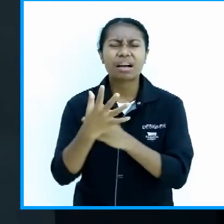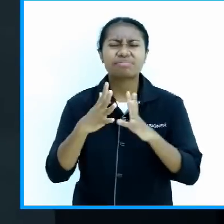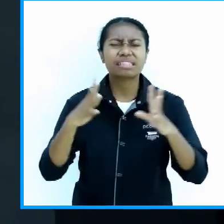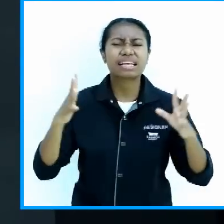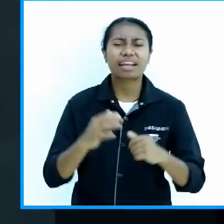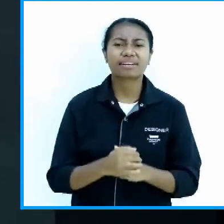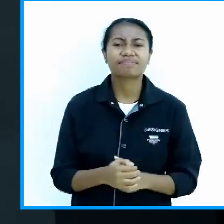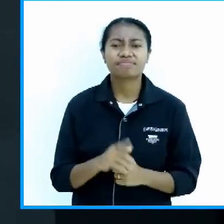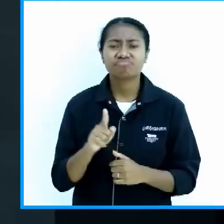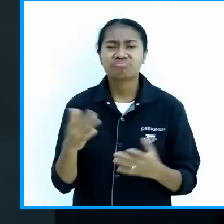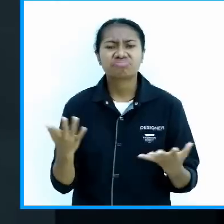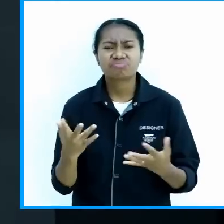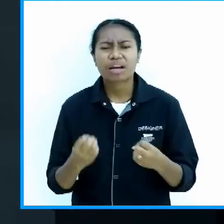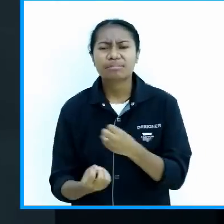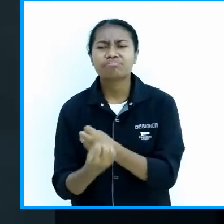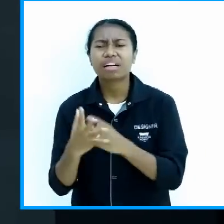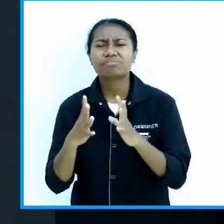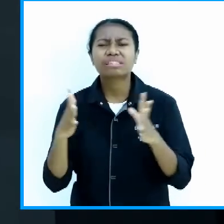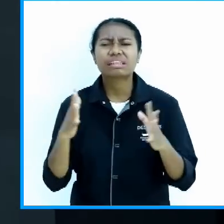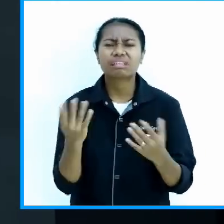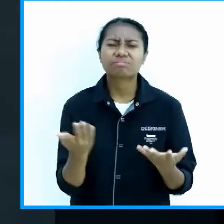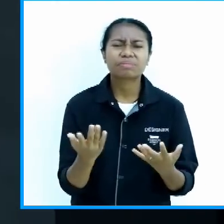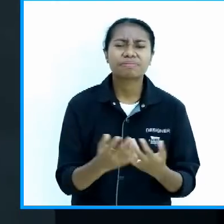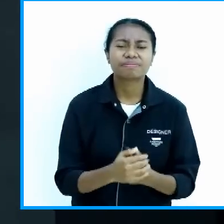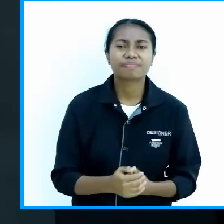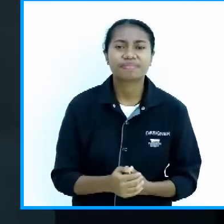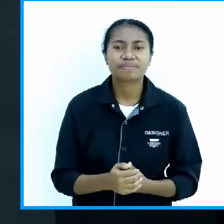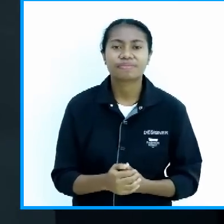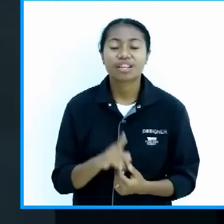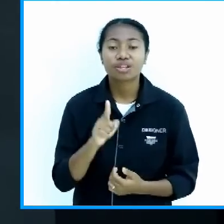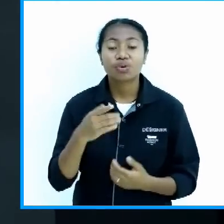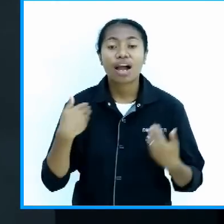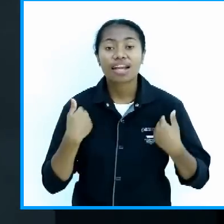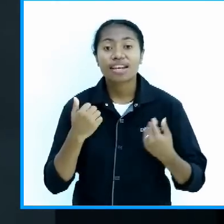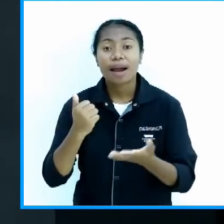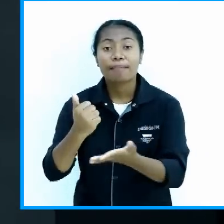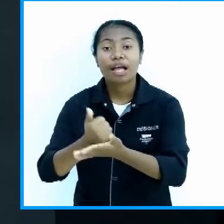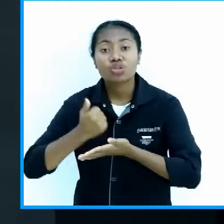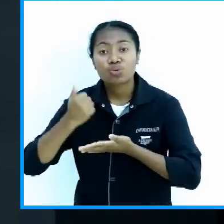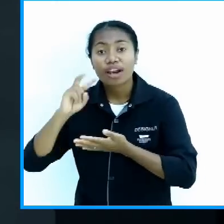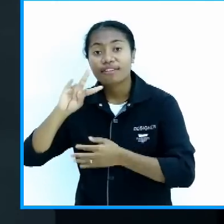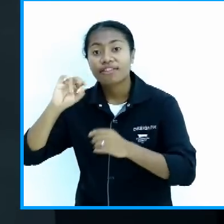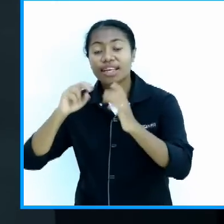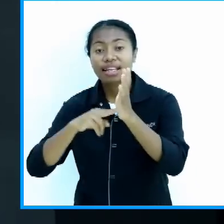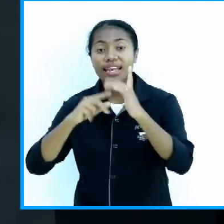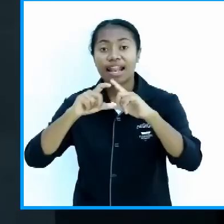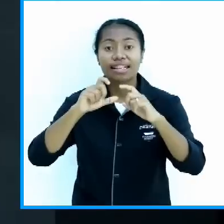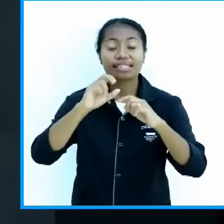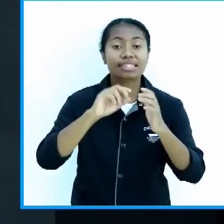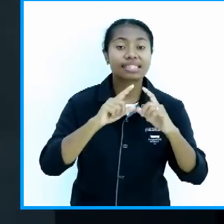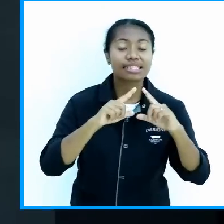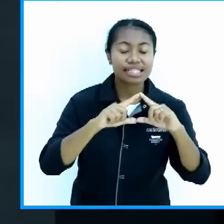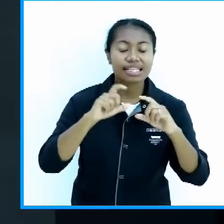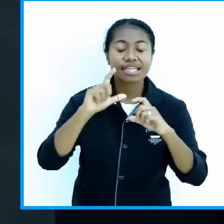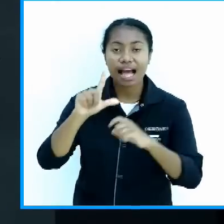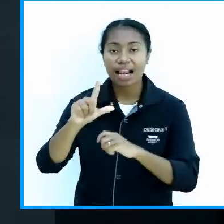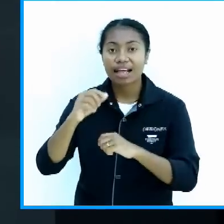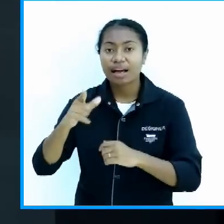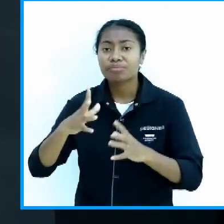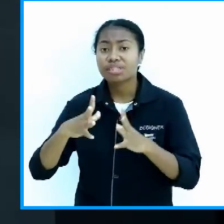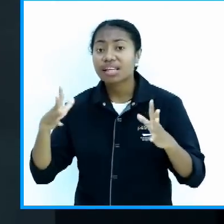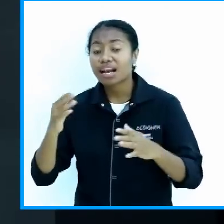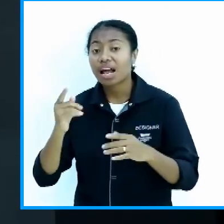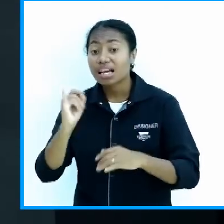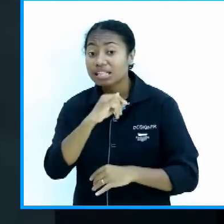kenapa vaksin itu berkembang sangat pesat, karena ada bantuan finansial yang sangat besar, salah satunya dari Bill and Melinda